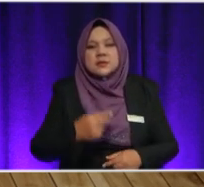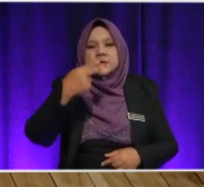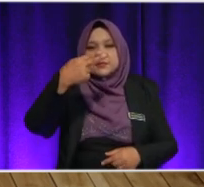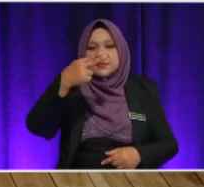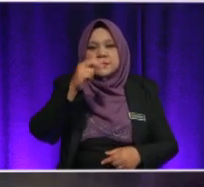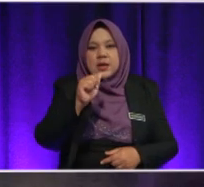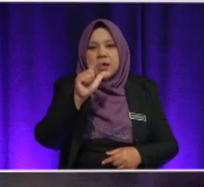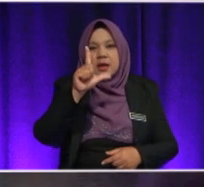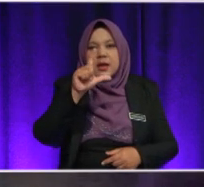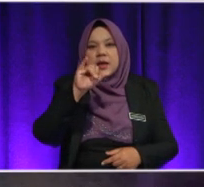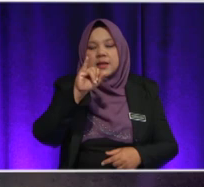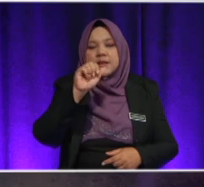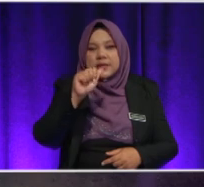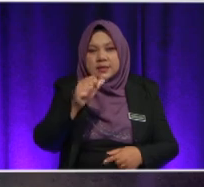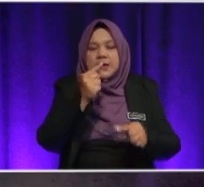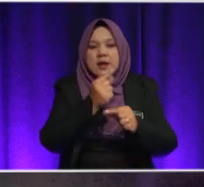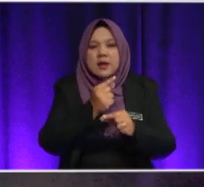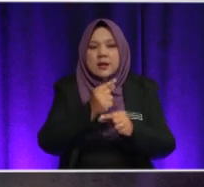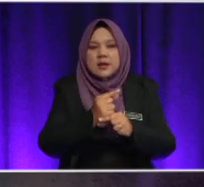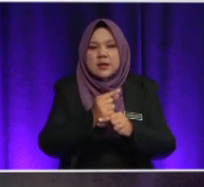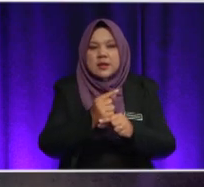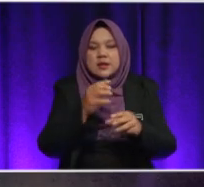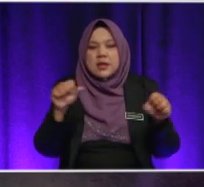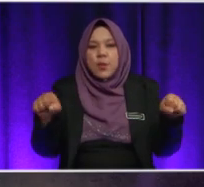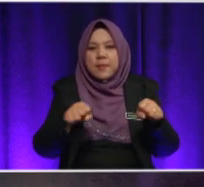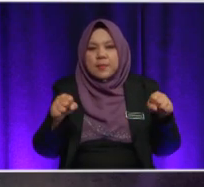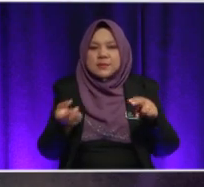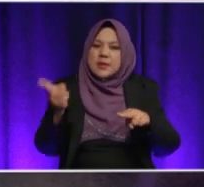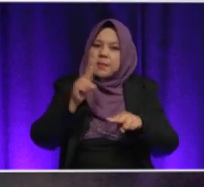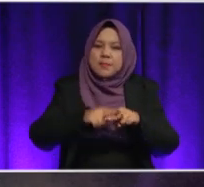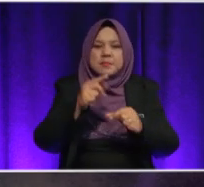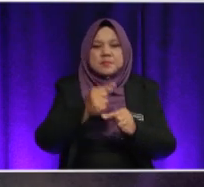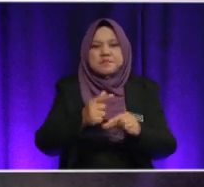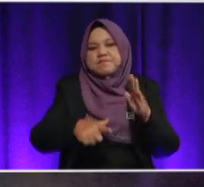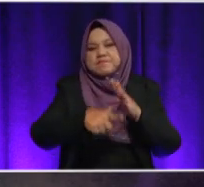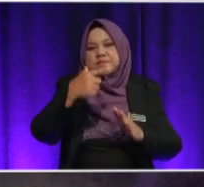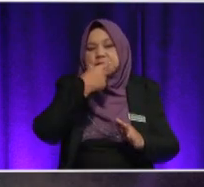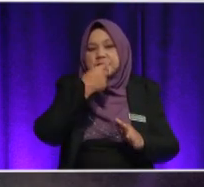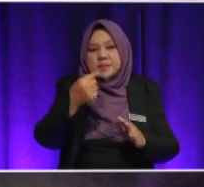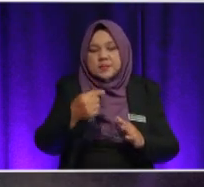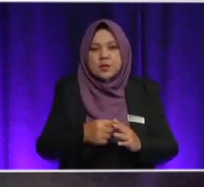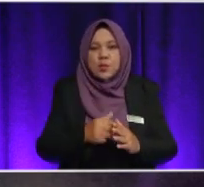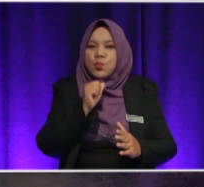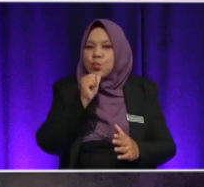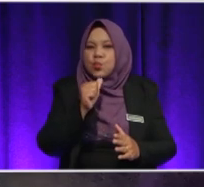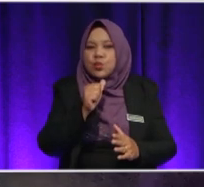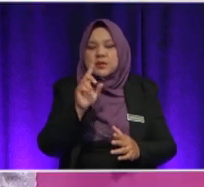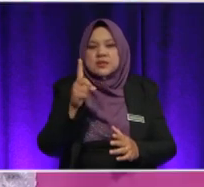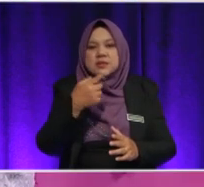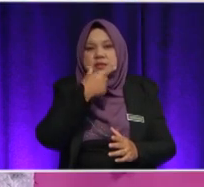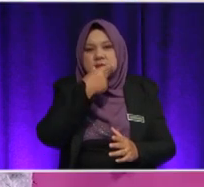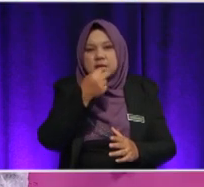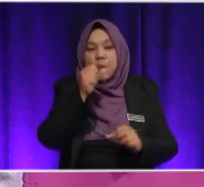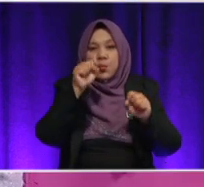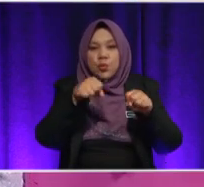kalau masakan tambahan semestinya lagi Sedap kan Oke tapi bukan saja sedap hadiah